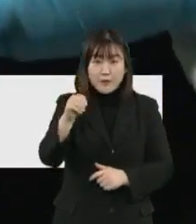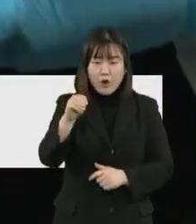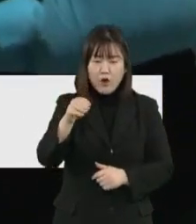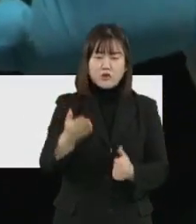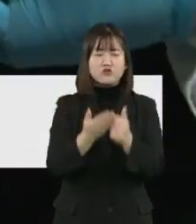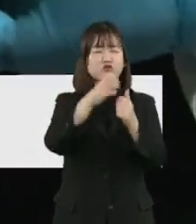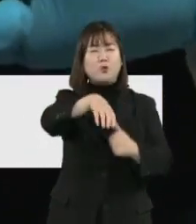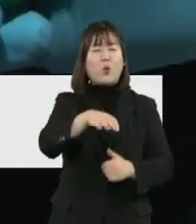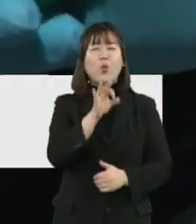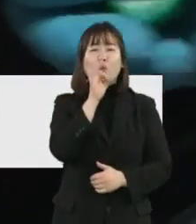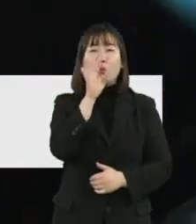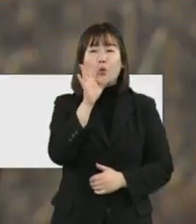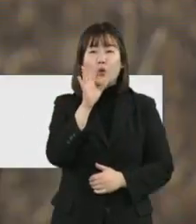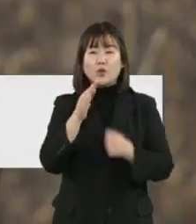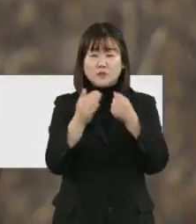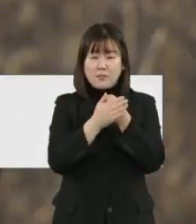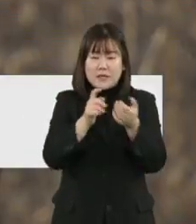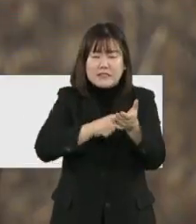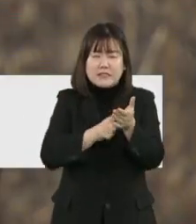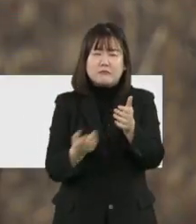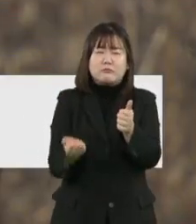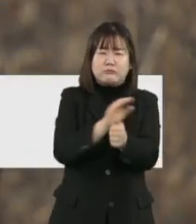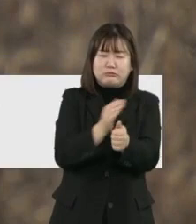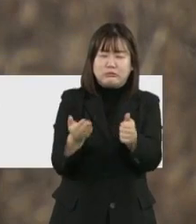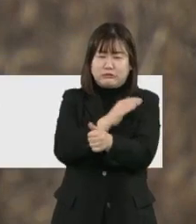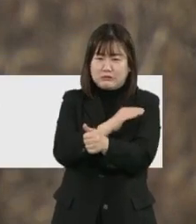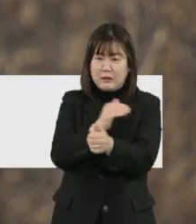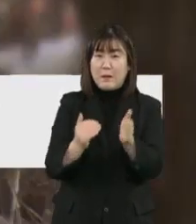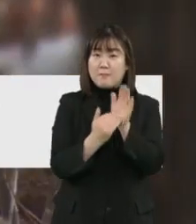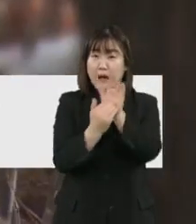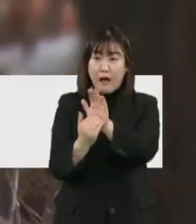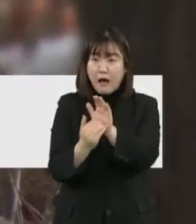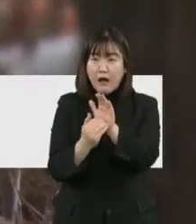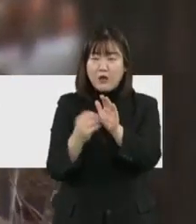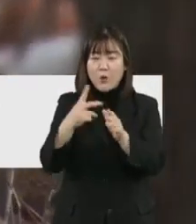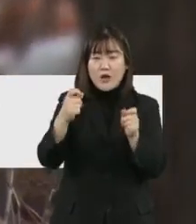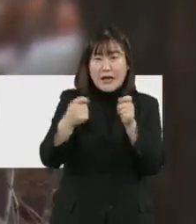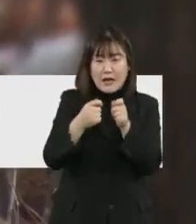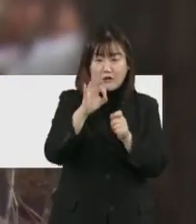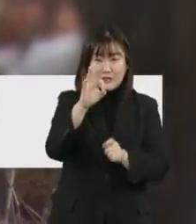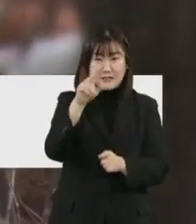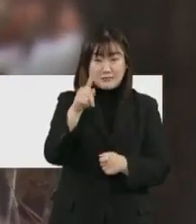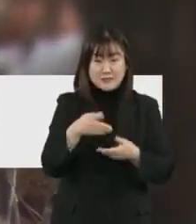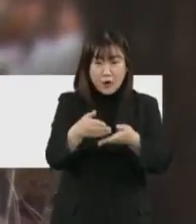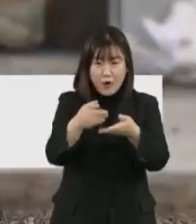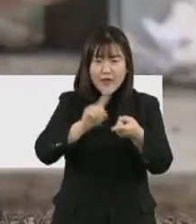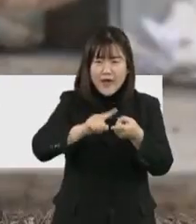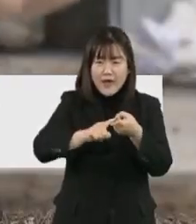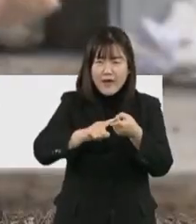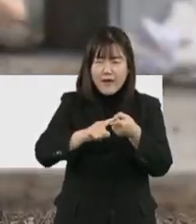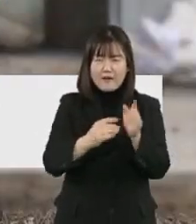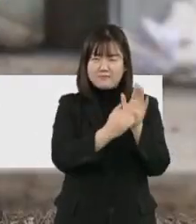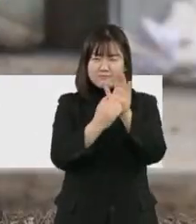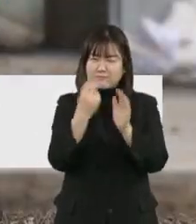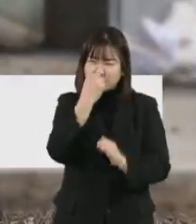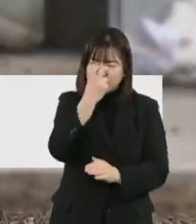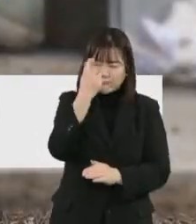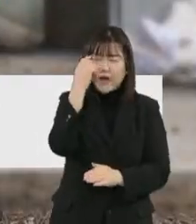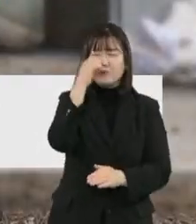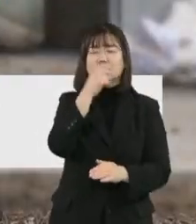농가가 없어 천안시는 긴급 메모 레 나서는 차단 방역과 함께 인근 씩 km 이내 지역에 대해선 예찰 활동을